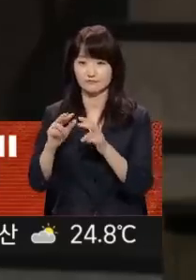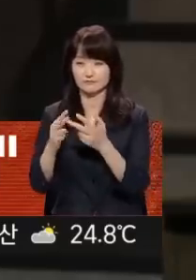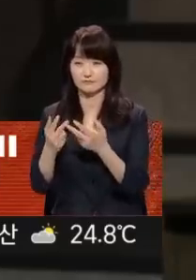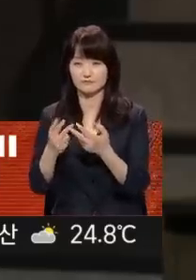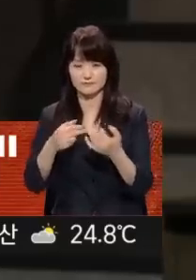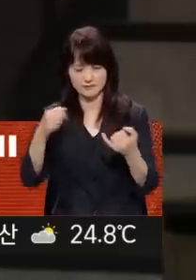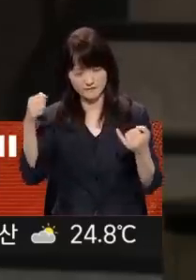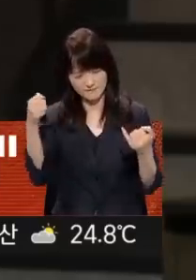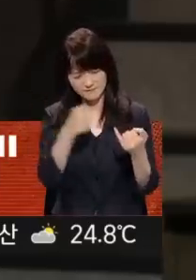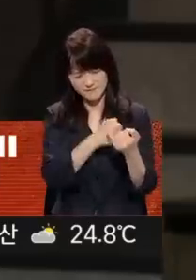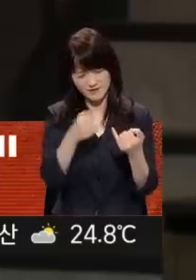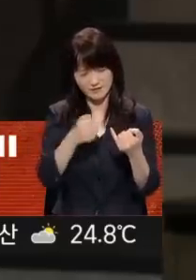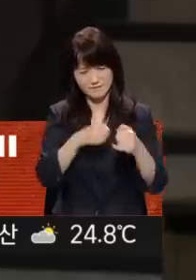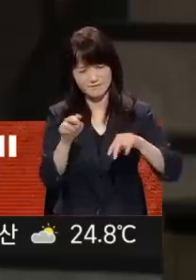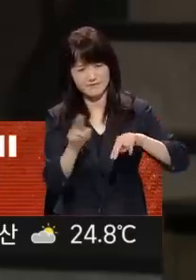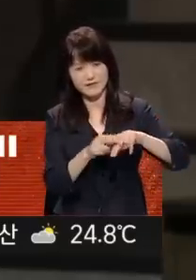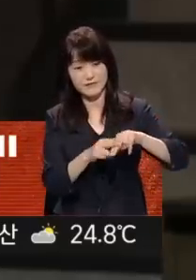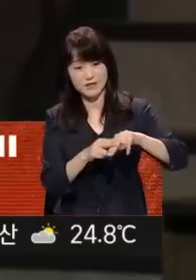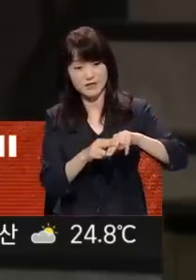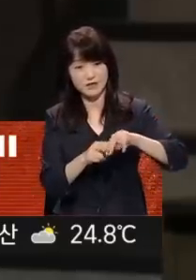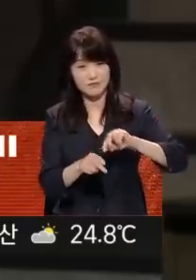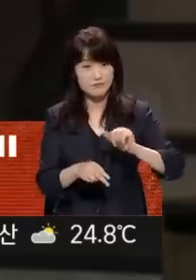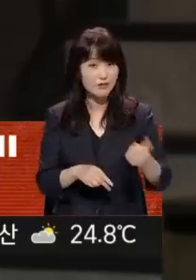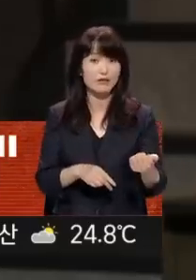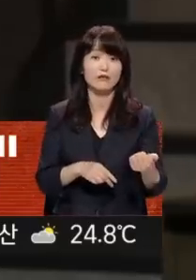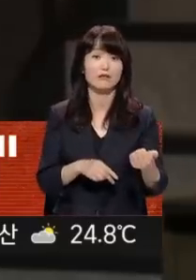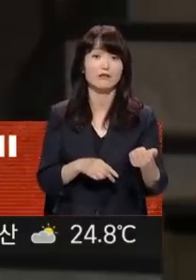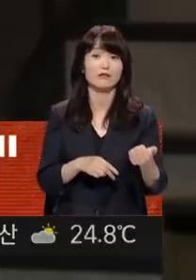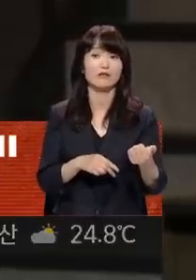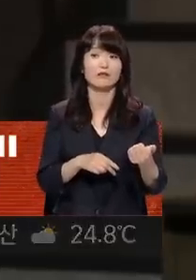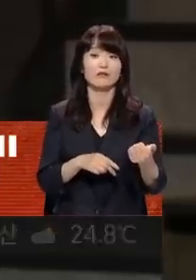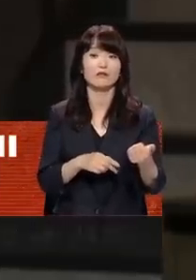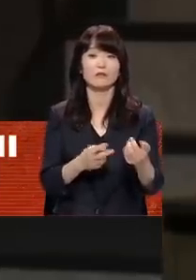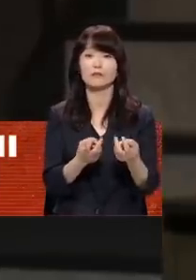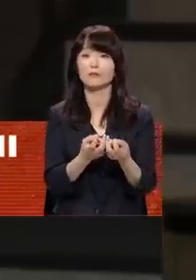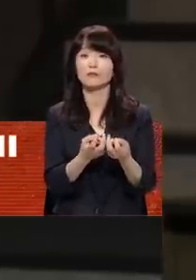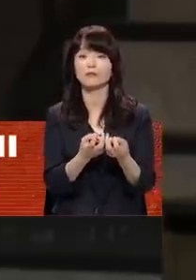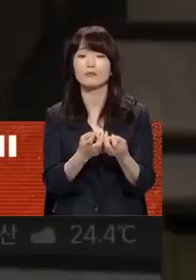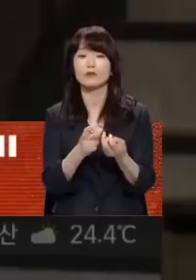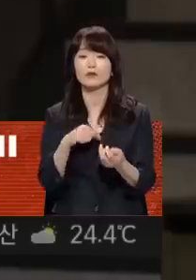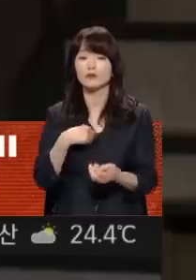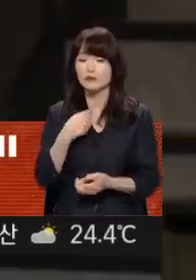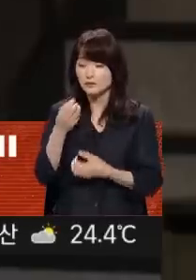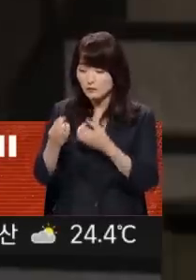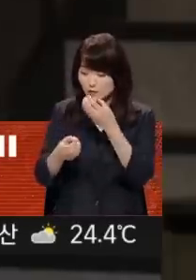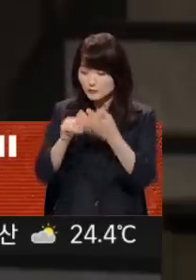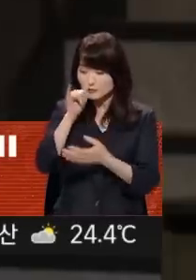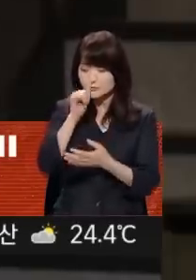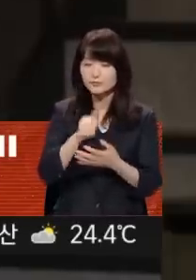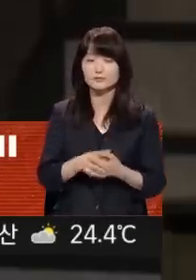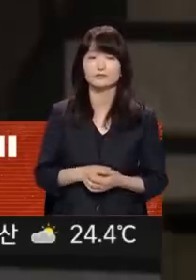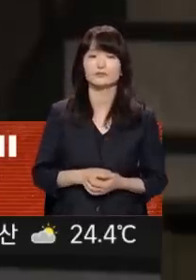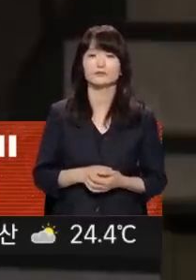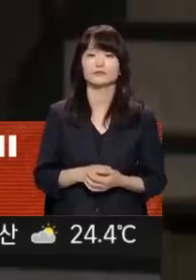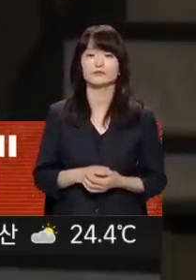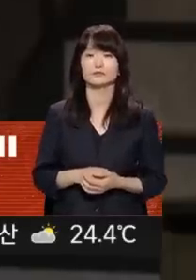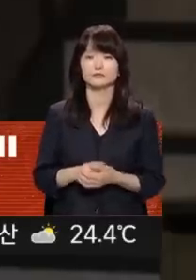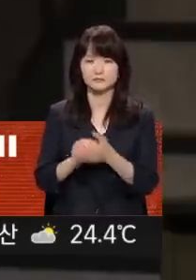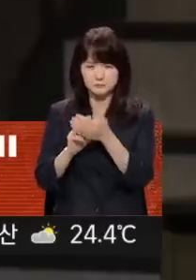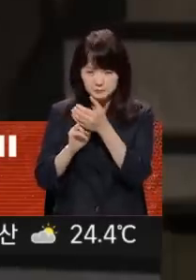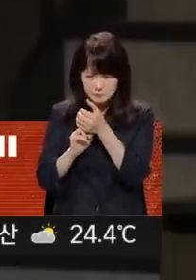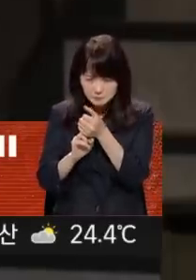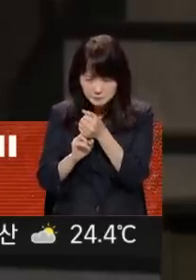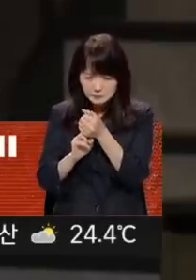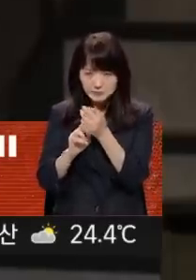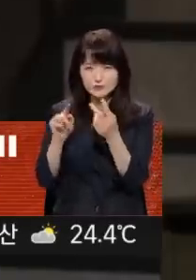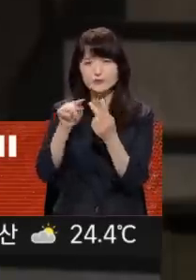학대를 하는 그 과정에서 아이가 사망을 해버린 거죠 그런데 이제 거기에는 방법이 자수를 하는 방법이 있고 또는 뭐 어떻게 은폐를 하는